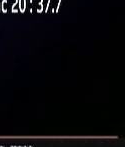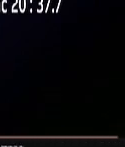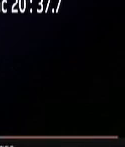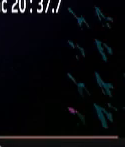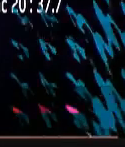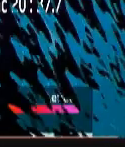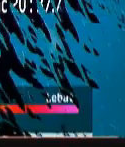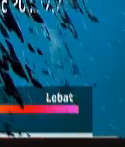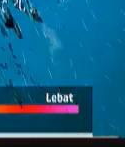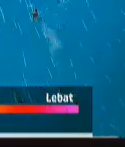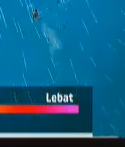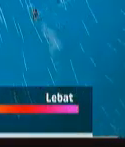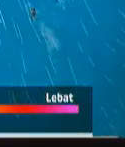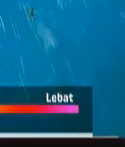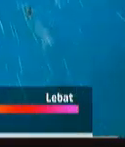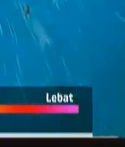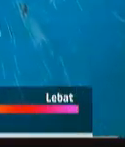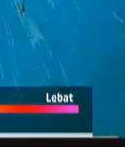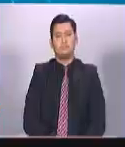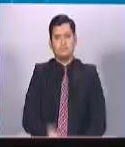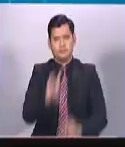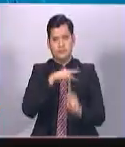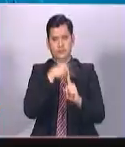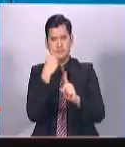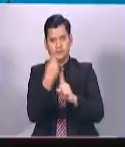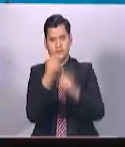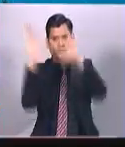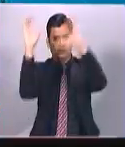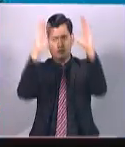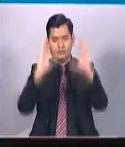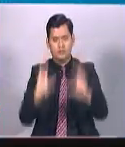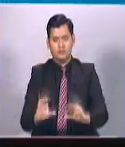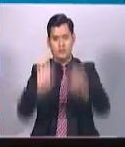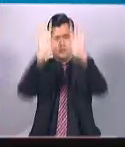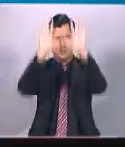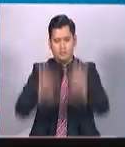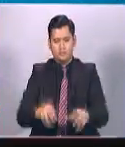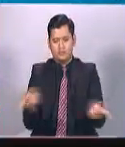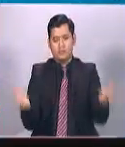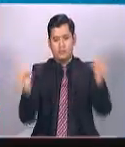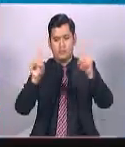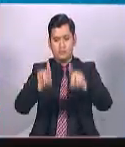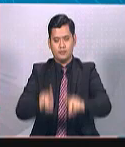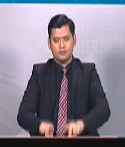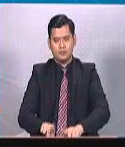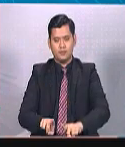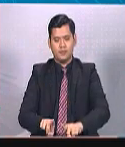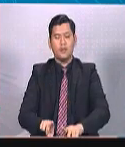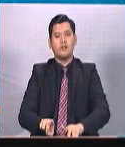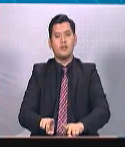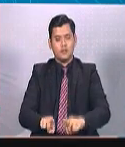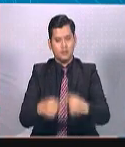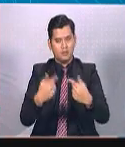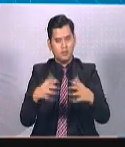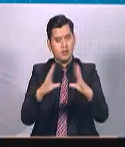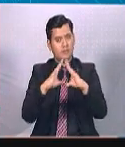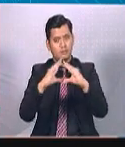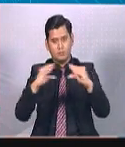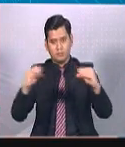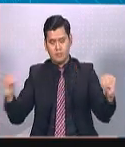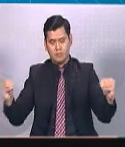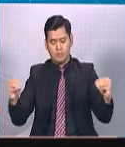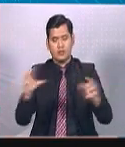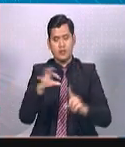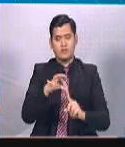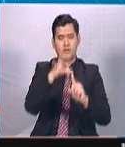Maximum untuk tinjauan keadaan cuaca semasa pula hujannya bola kepada petang tadi didapati semakin Riedl kecuali untuk daerah cinta dan juga